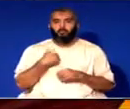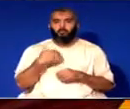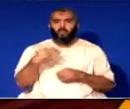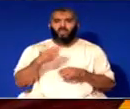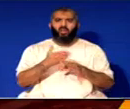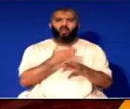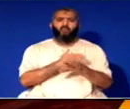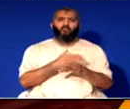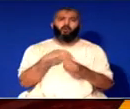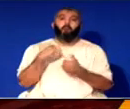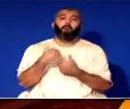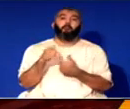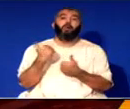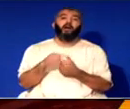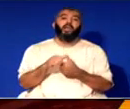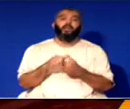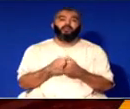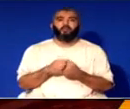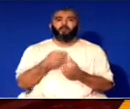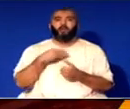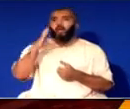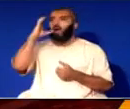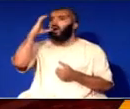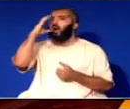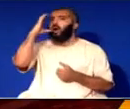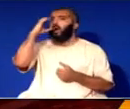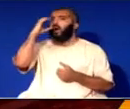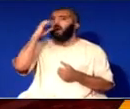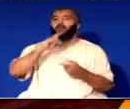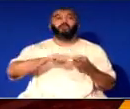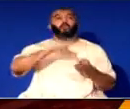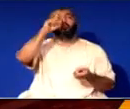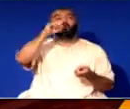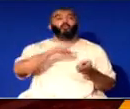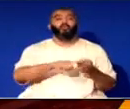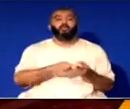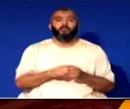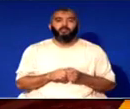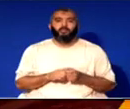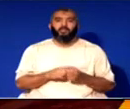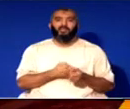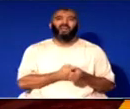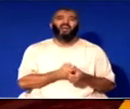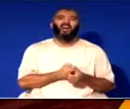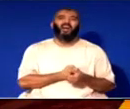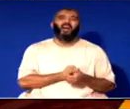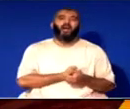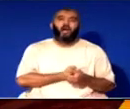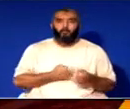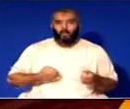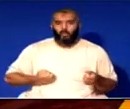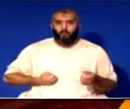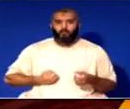اللوز وكنت مستعمل فنتولين في النهار تاع رمضان، ماشي هذا رمضان اللي فات، في رمضانات اللي فاتوا.